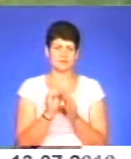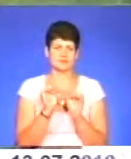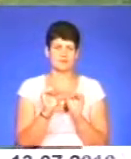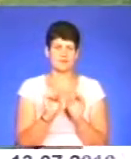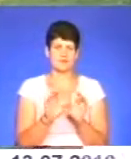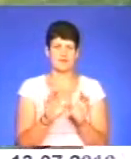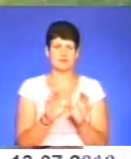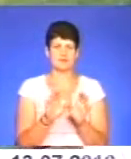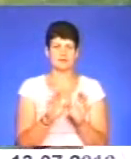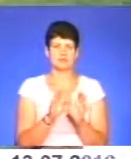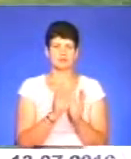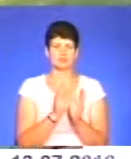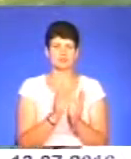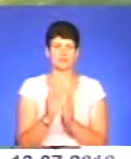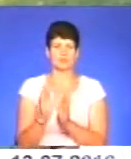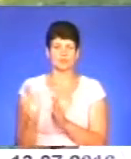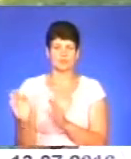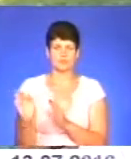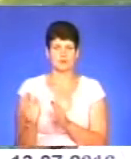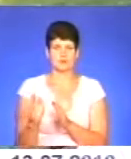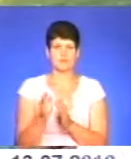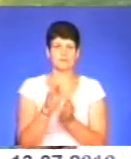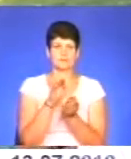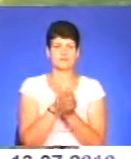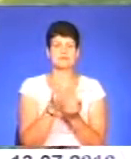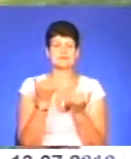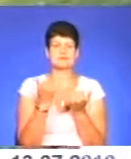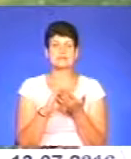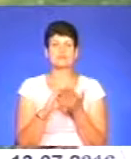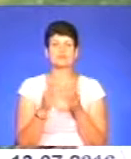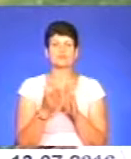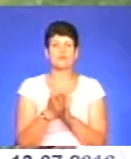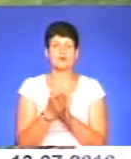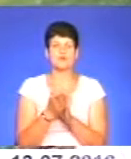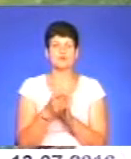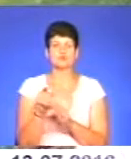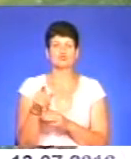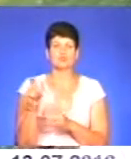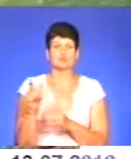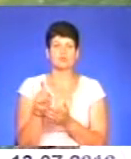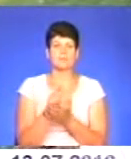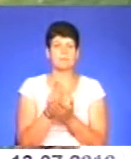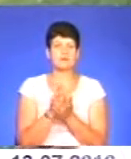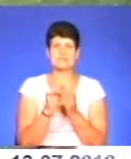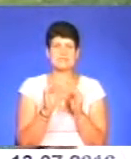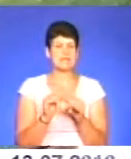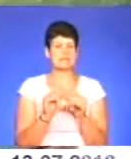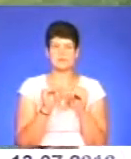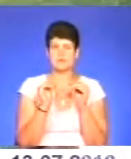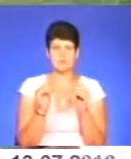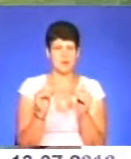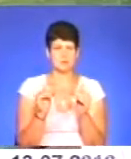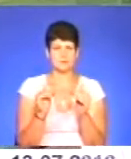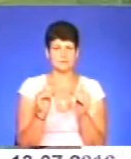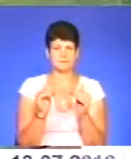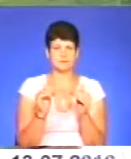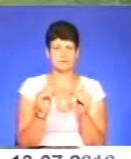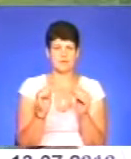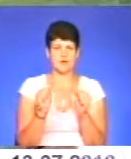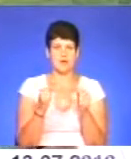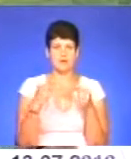так, родичів, але взагалі про усохших. Тому що це пошана. Як не як, але це пошана. 1 гривню то не